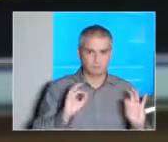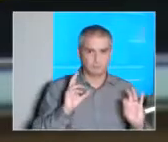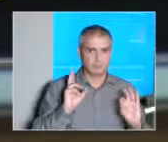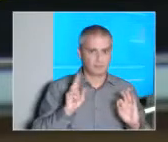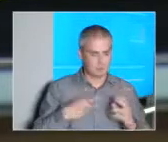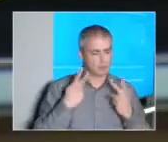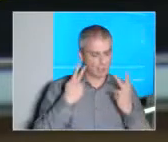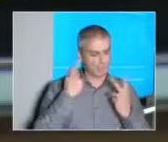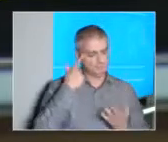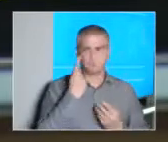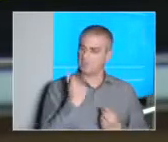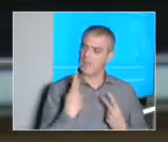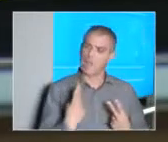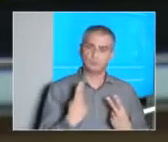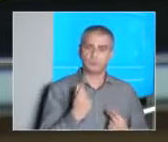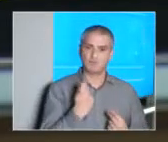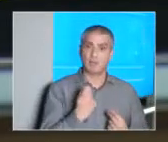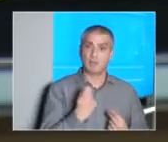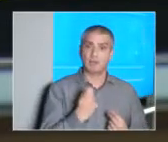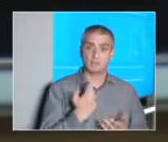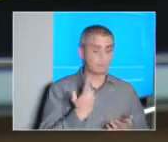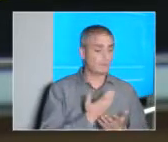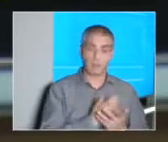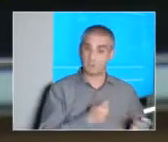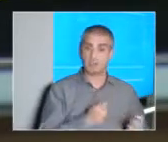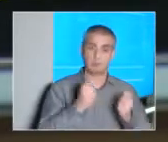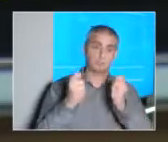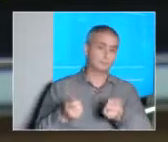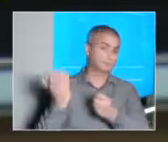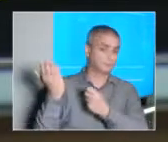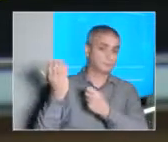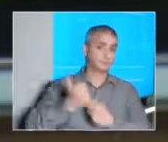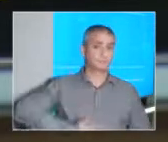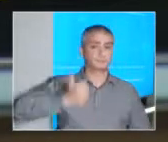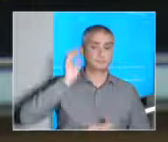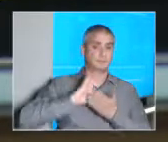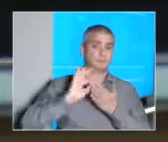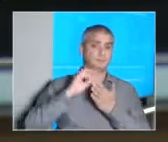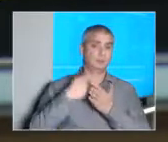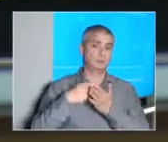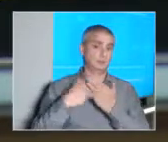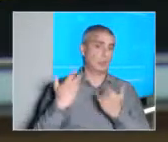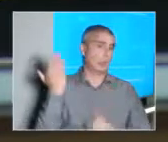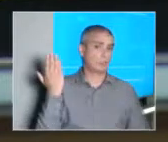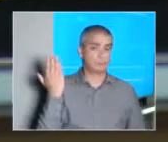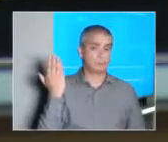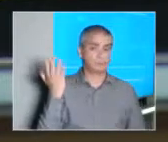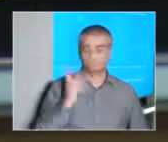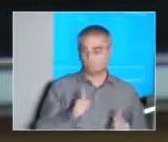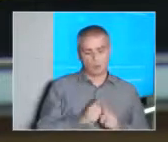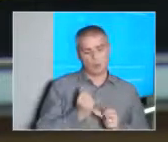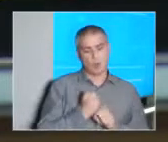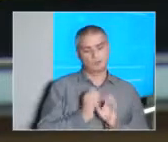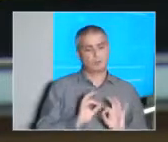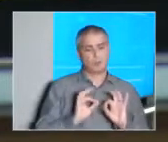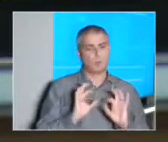לה גם ערכים שקליים, והעבודה הזו מונחת על שולחן מנכ״ל משרד האוצר להיום, כאבן שאין לה